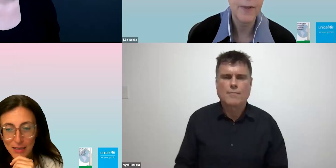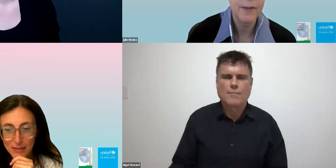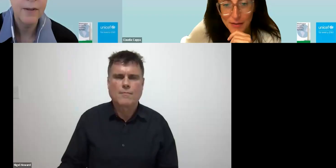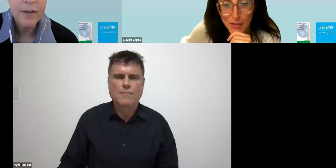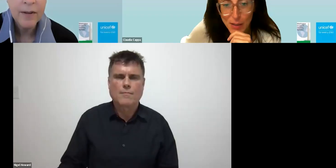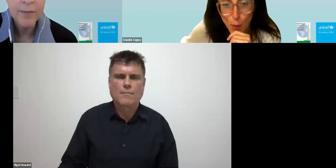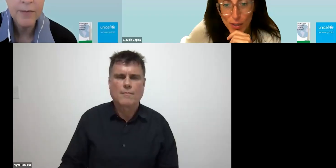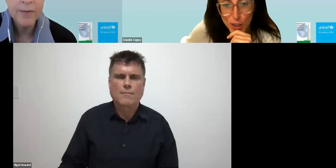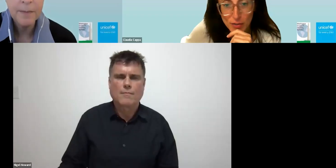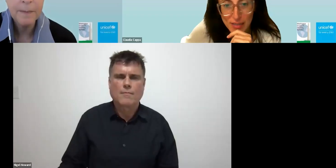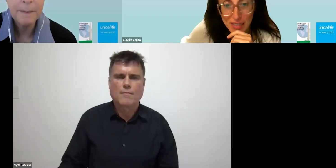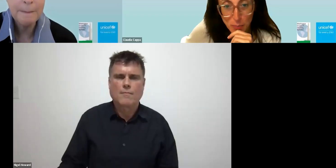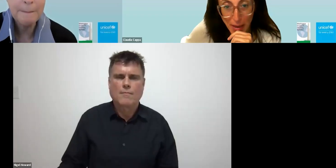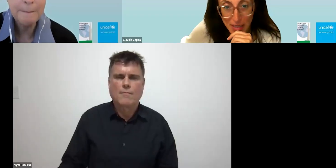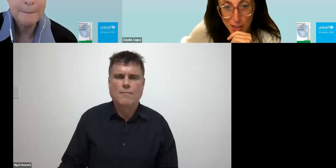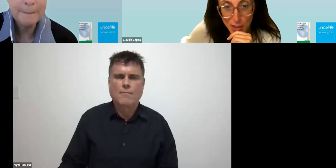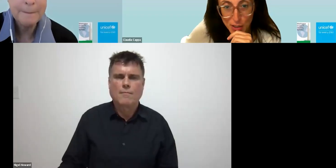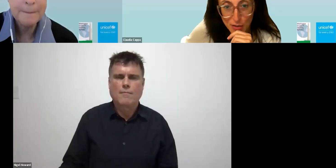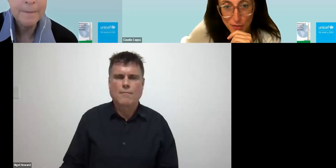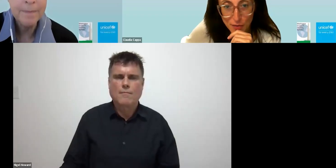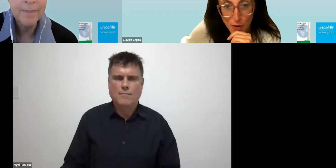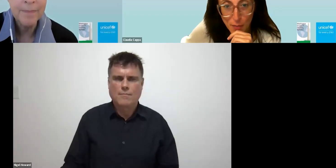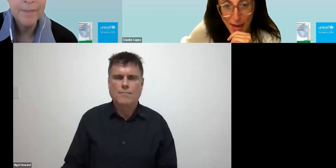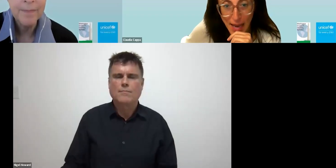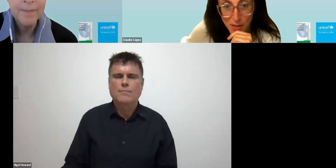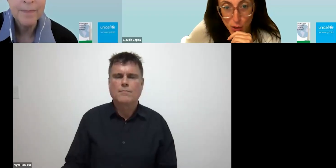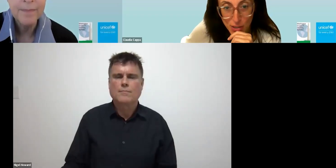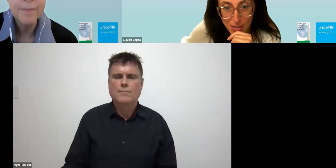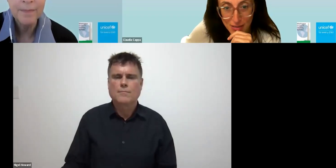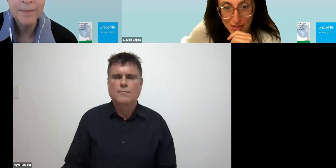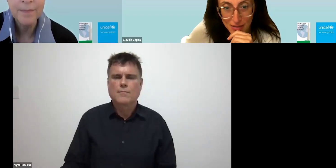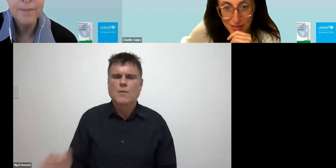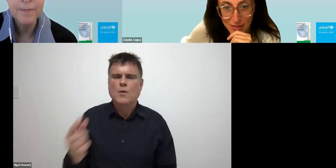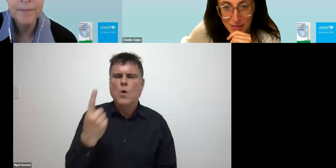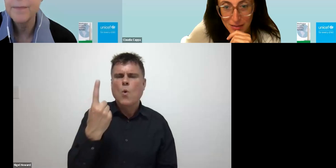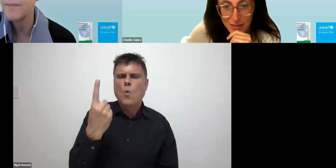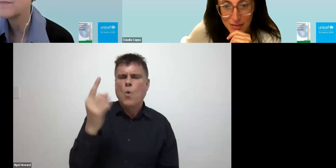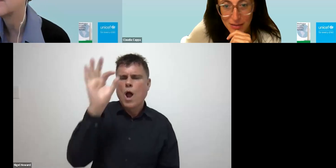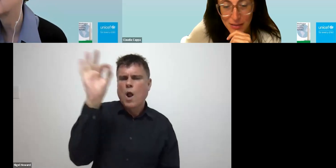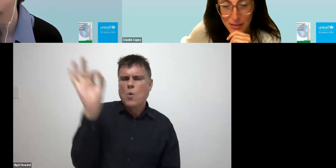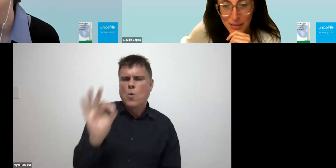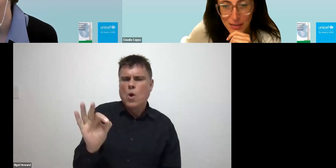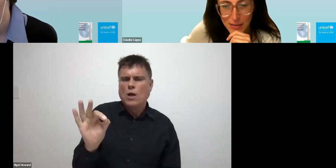Il y a une question en espagnol qu'Angie a posée.